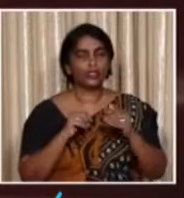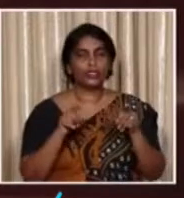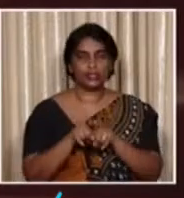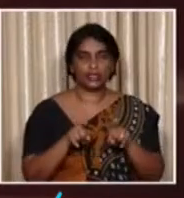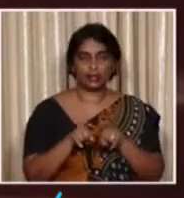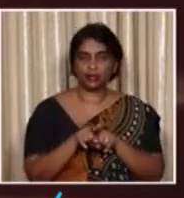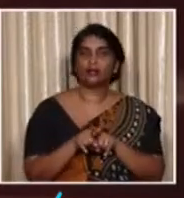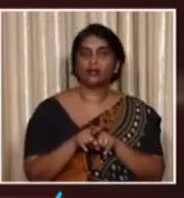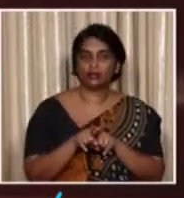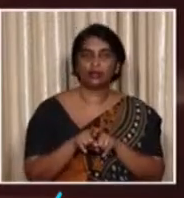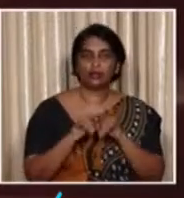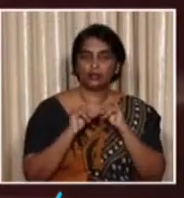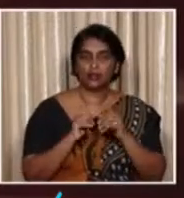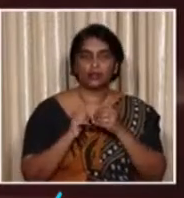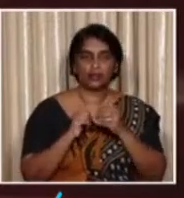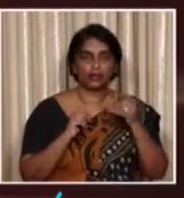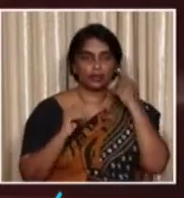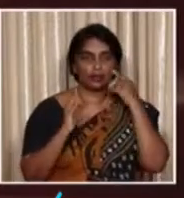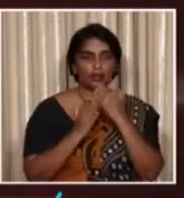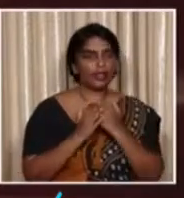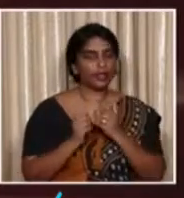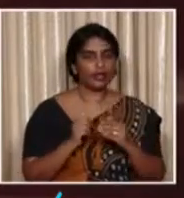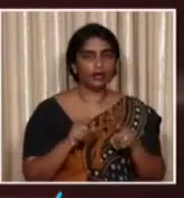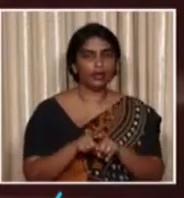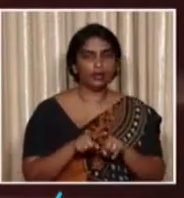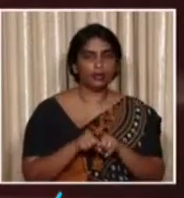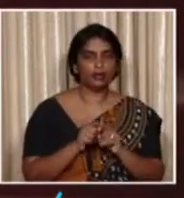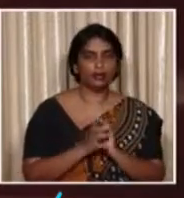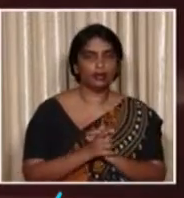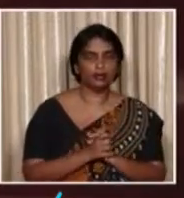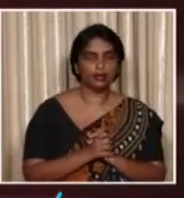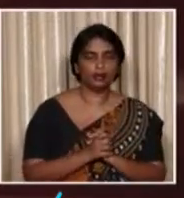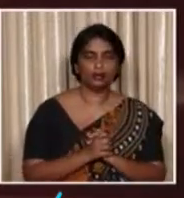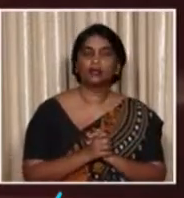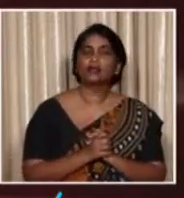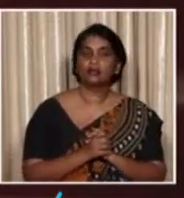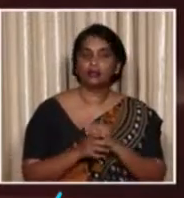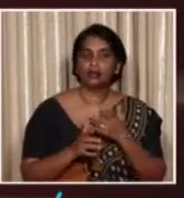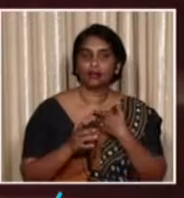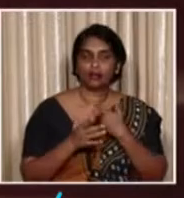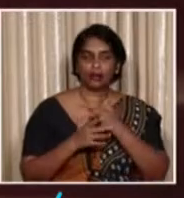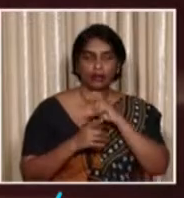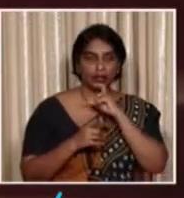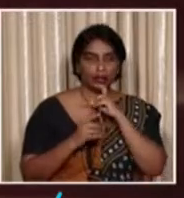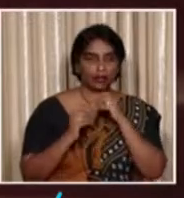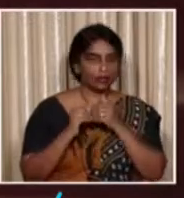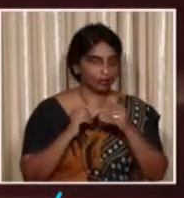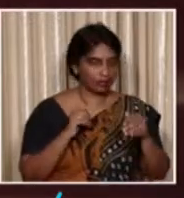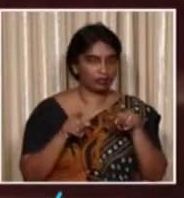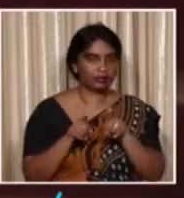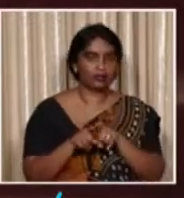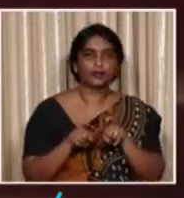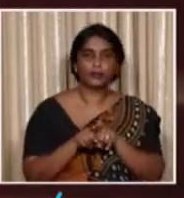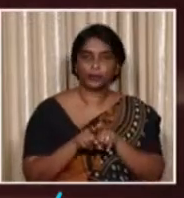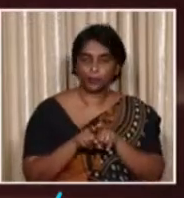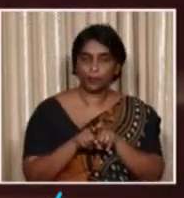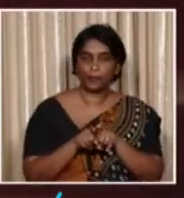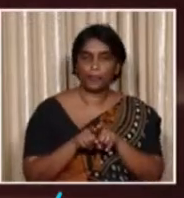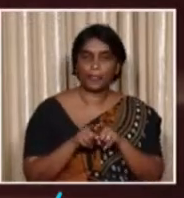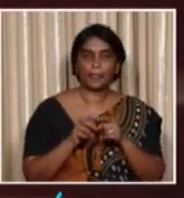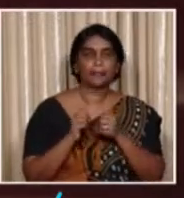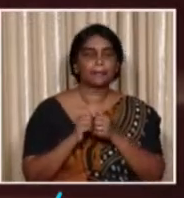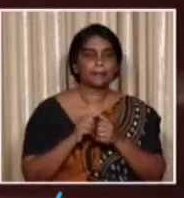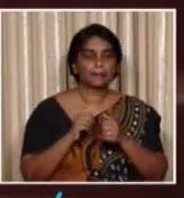සිදු නොකරන ලෙස මම ඉල්ලා සිටිමි. අපගේ විශේෂඥ කමිටුව අසාර්ථකක් බවටත් අප වෙනුවෙන් පෙනී සිටින